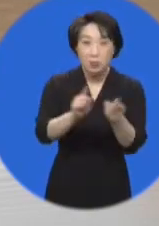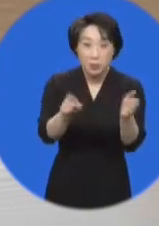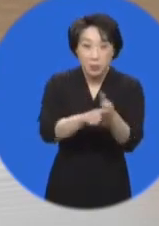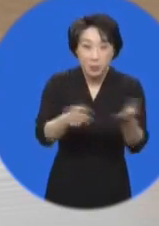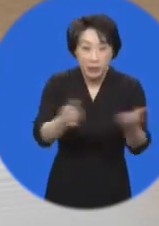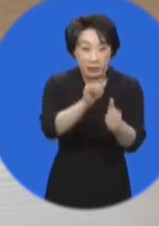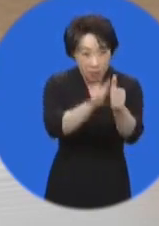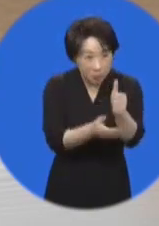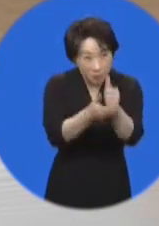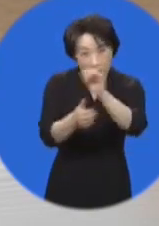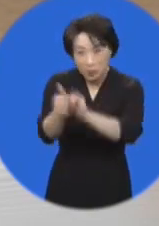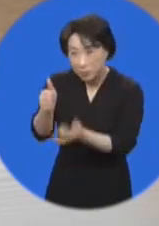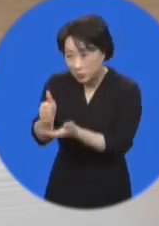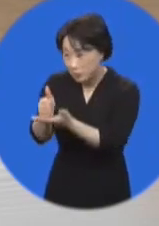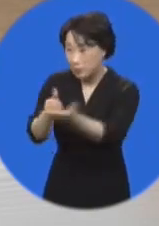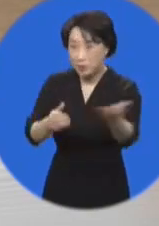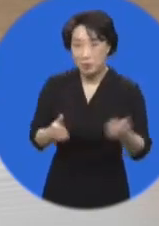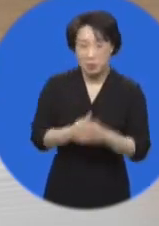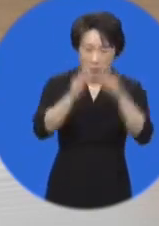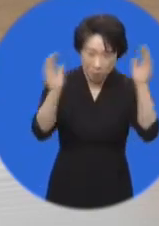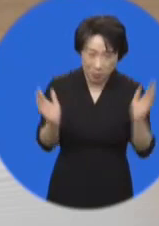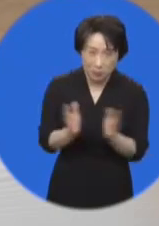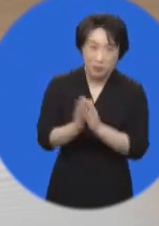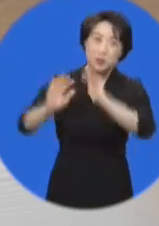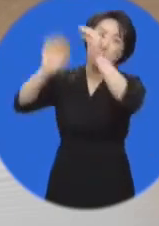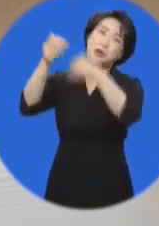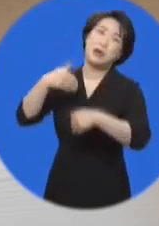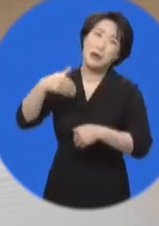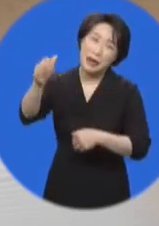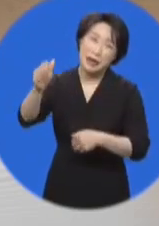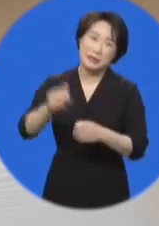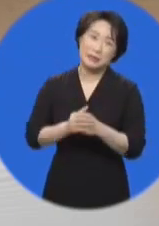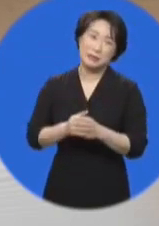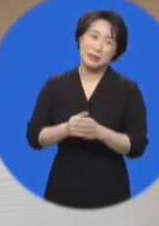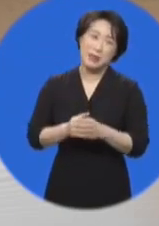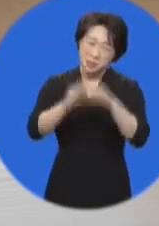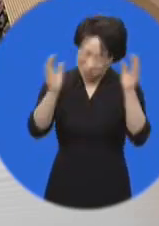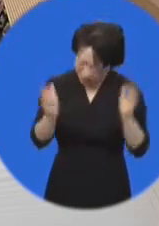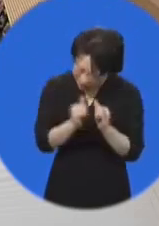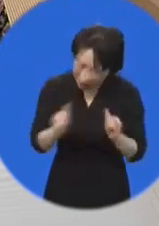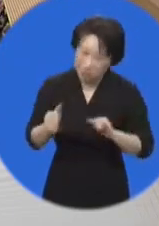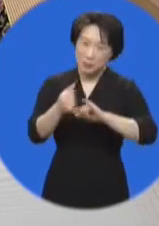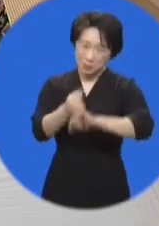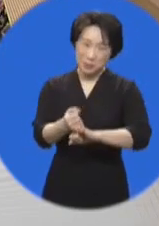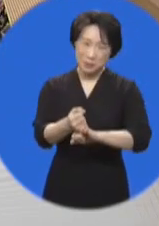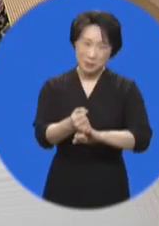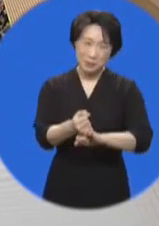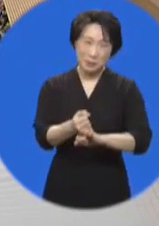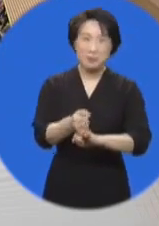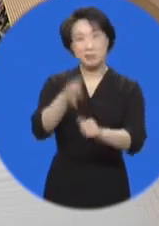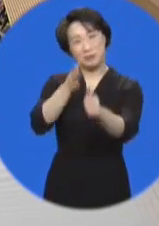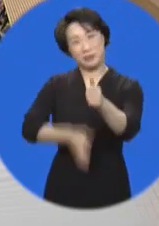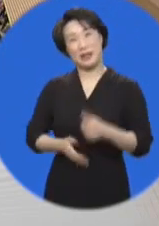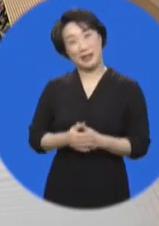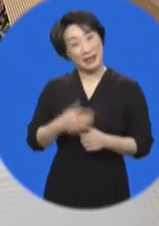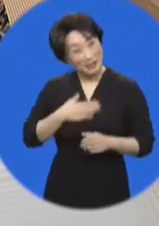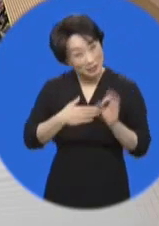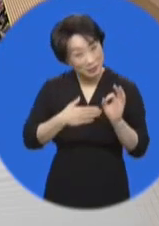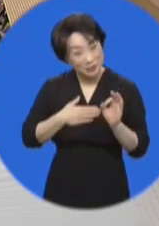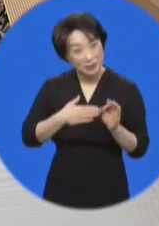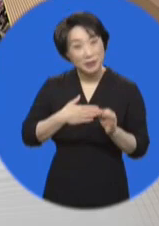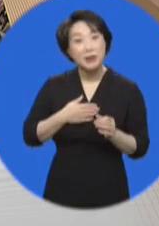섬겨서 저는 천국 가는 견인이 돼야 된다. 견인. 바로